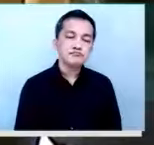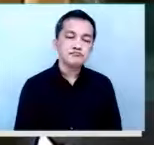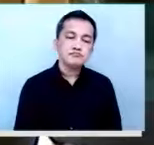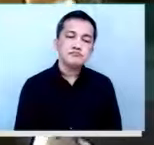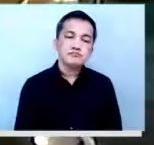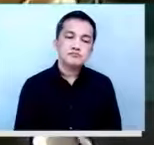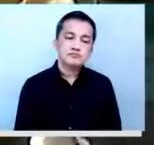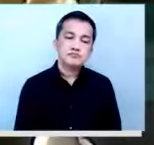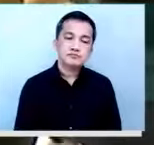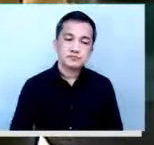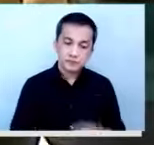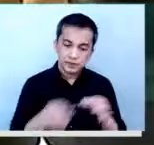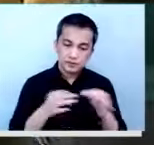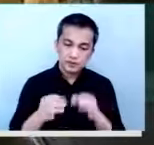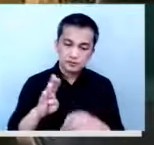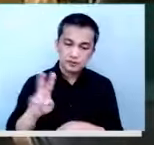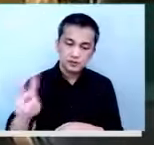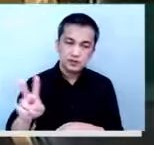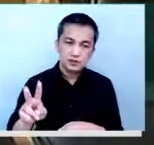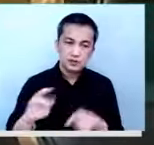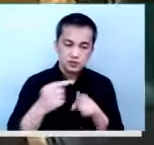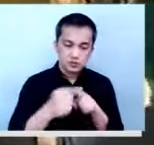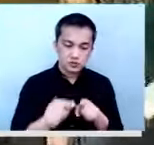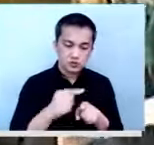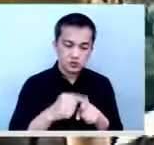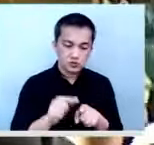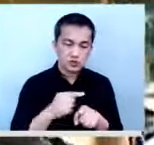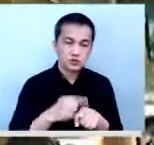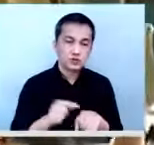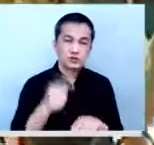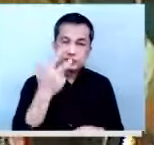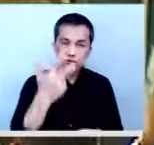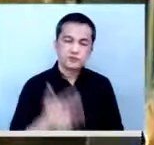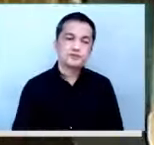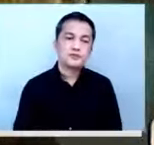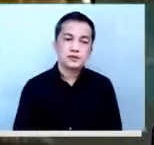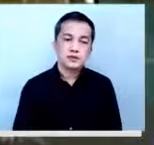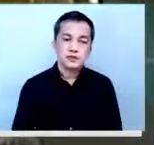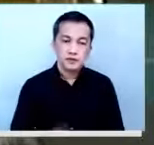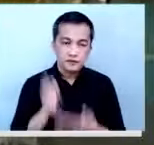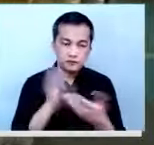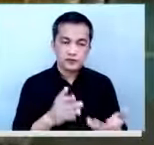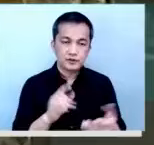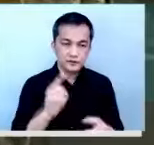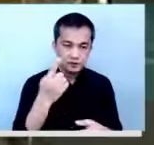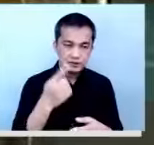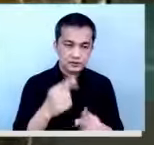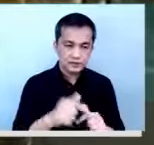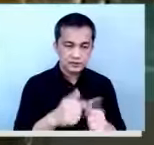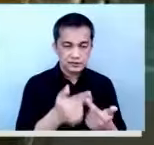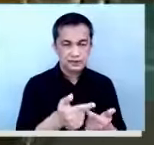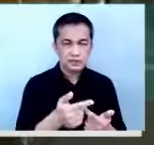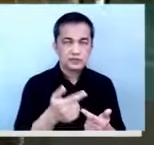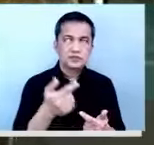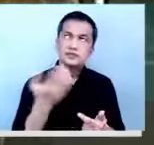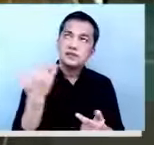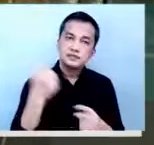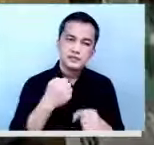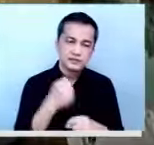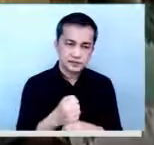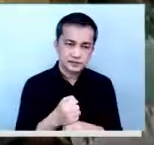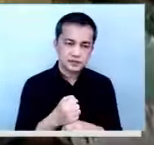Bongbong Marcos, tatlong tranches daw ito. Ang unang tranche ng equipment ay itinurn over nila nung nakaraang taon